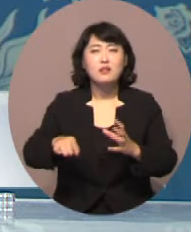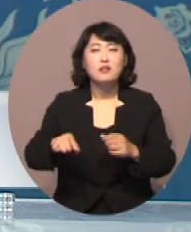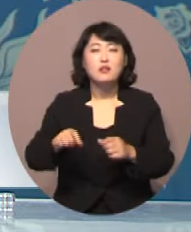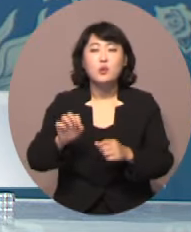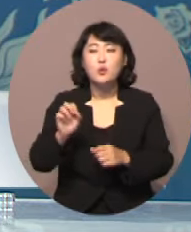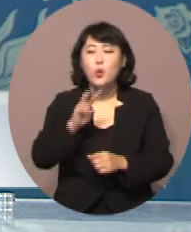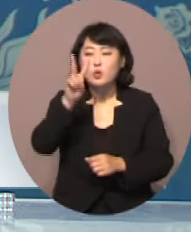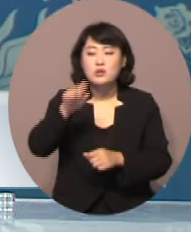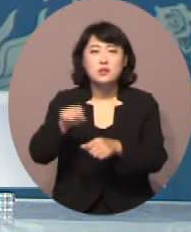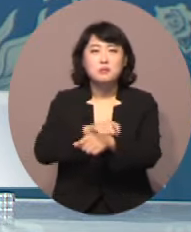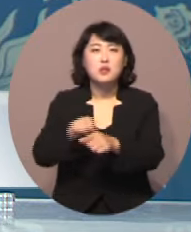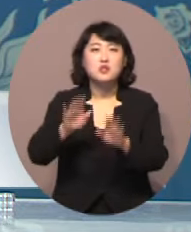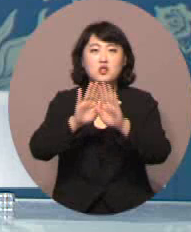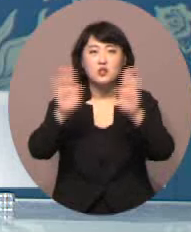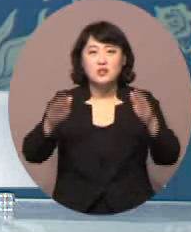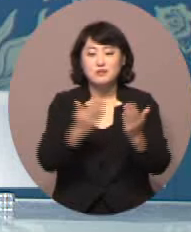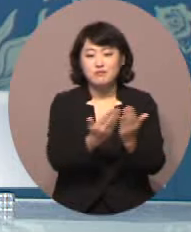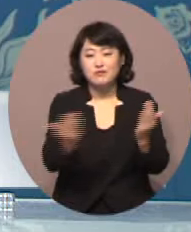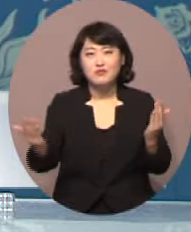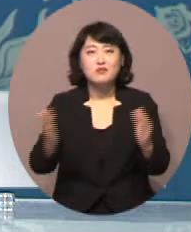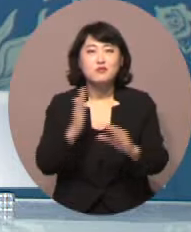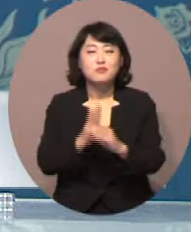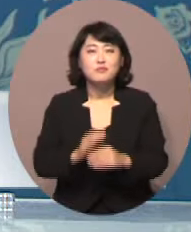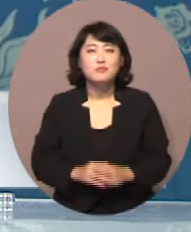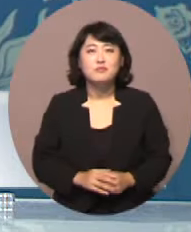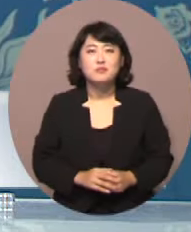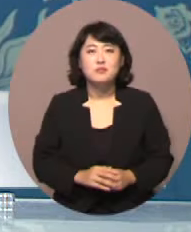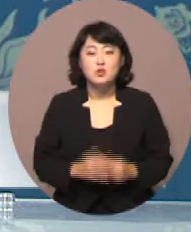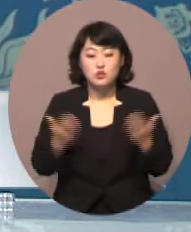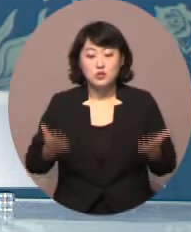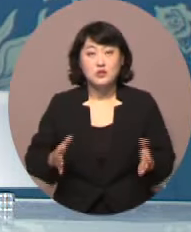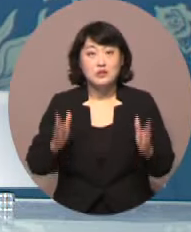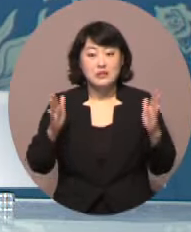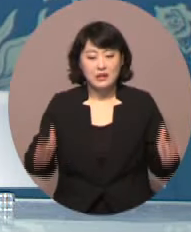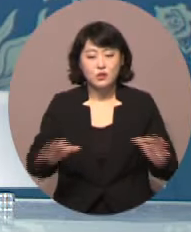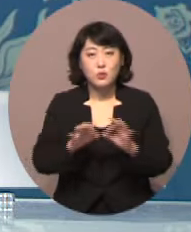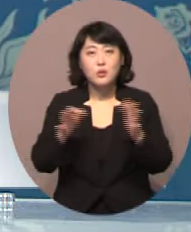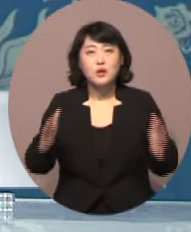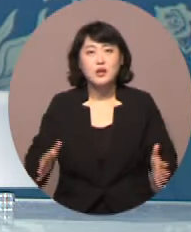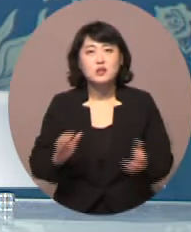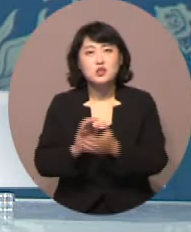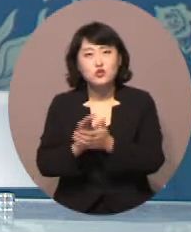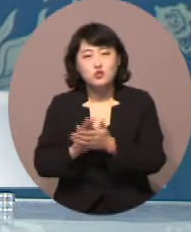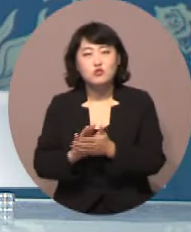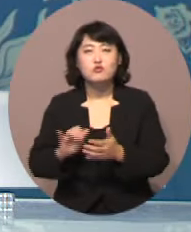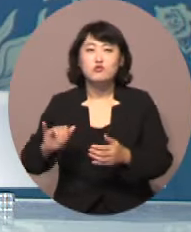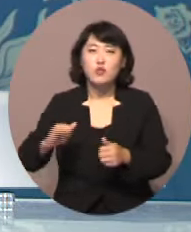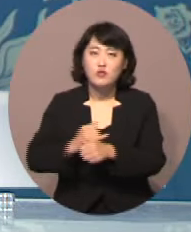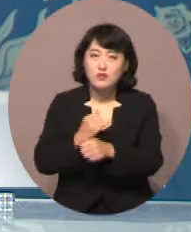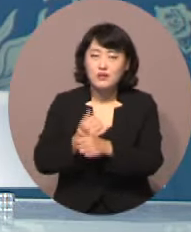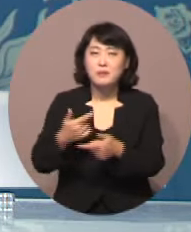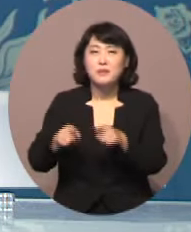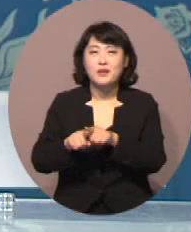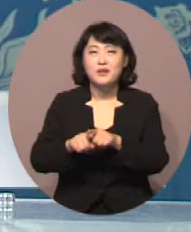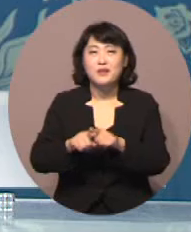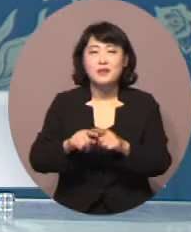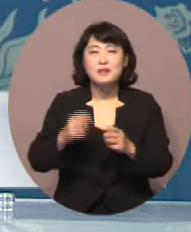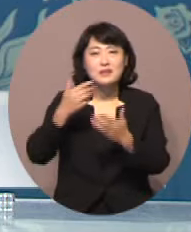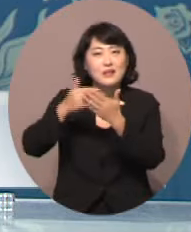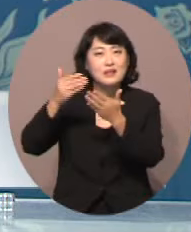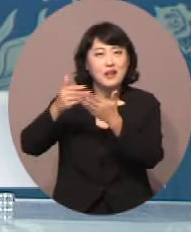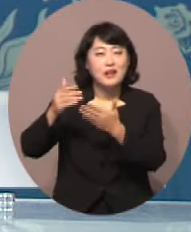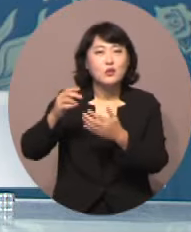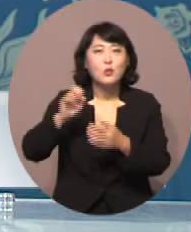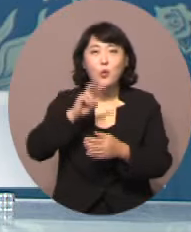특별 전시가 열리고 있습니다. 연휴 동안 가족, 친구와 함께 상상의 동물 사전을 펼쳐보시면 어떨까요?